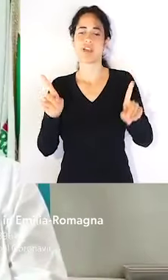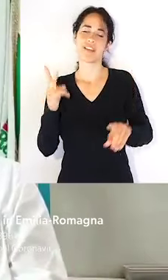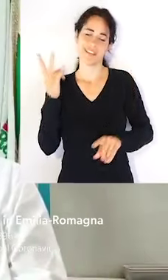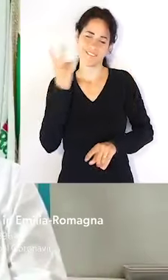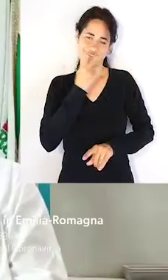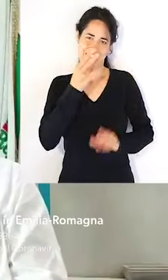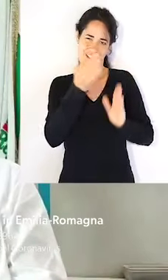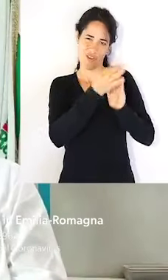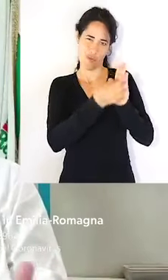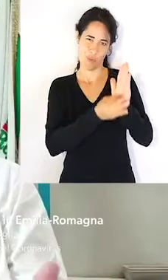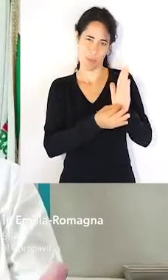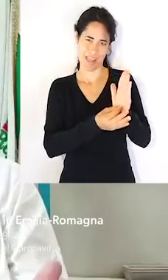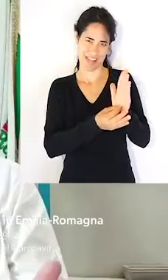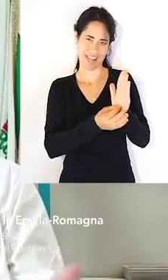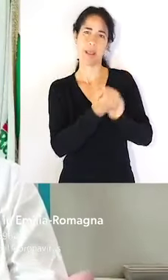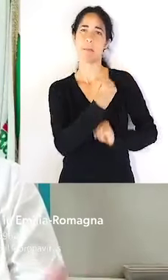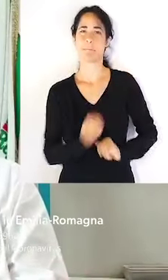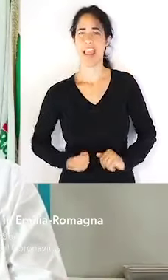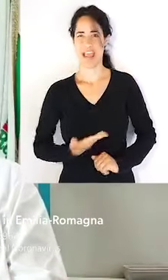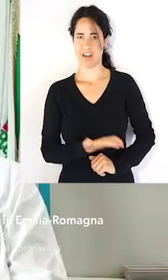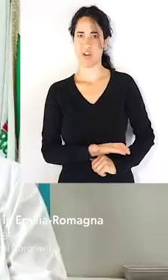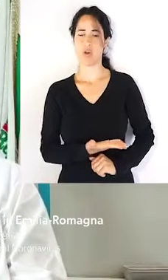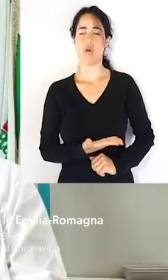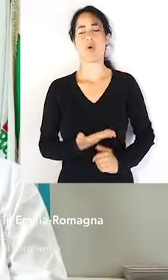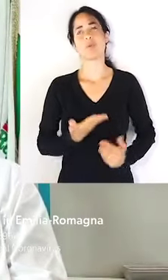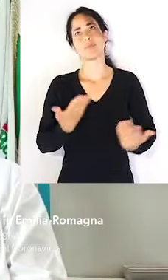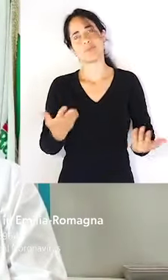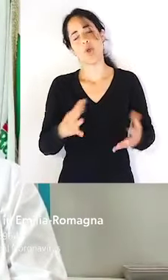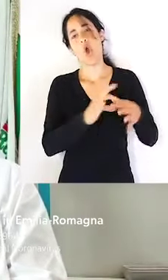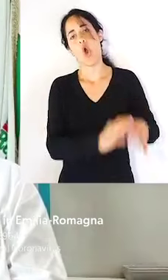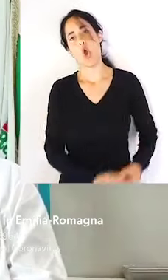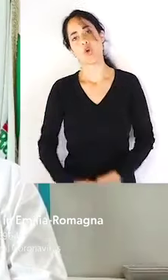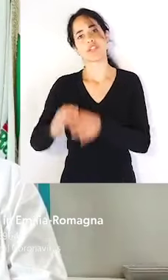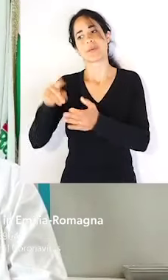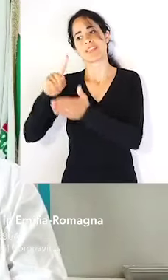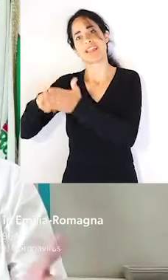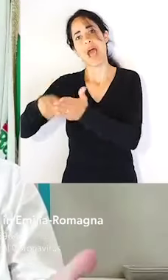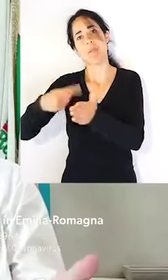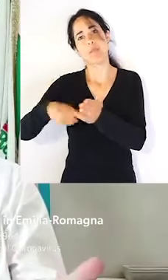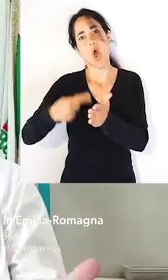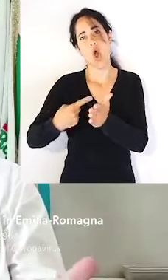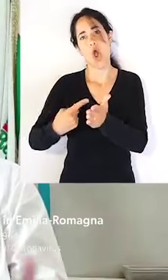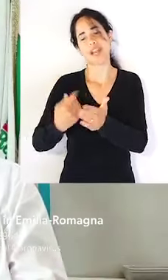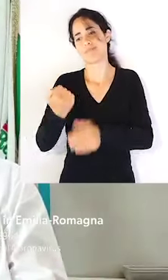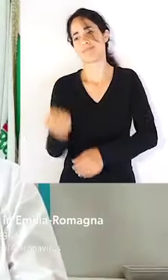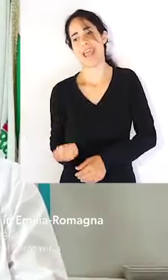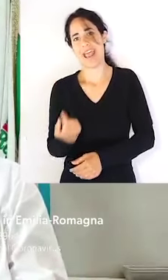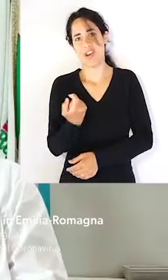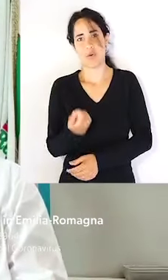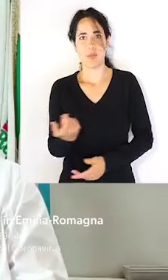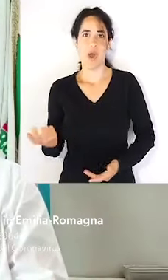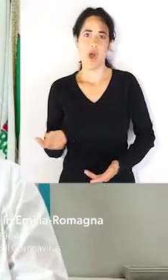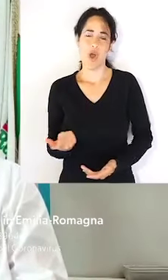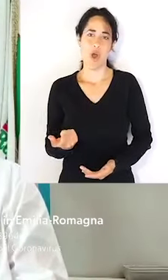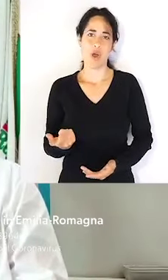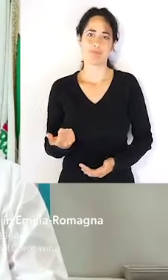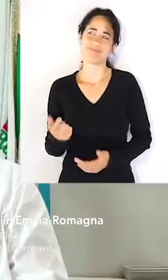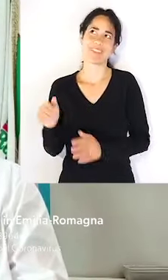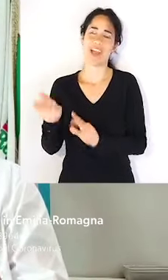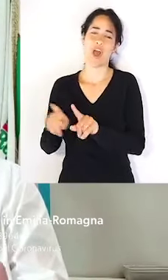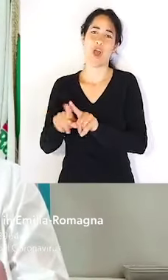se ovviamente i numeri sono molto limitati e quindi necessariamente qualche tampone ci rimarrà